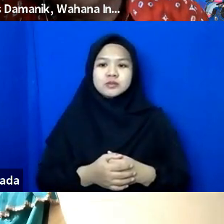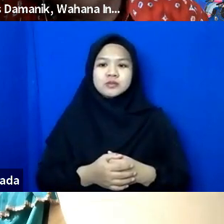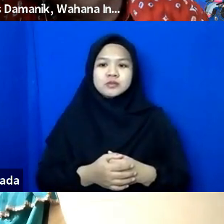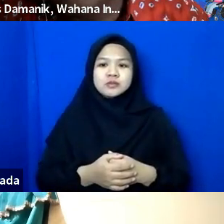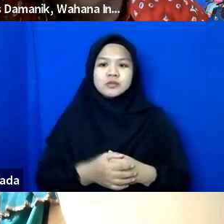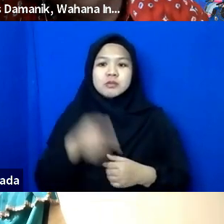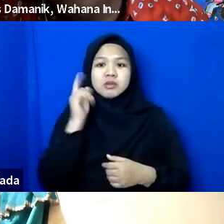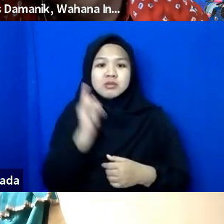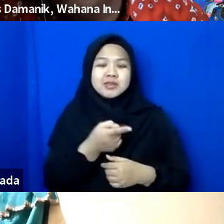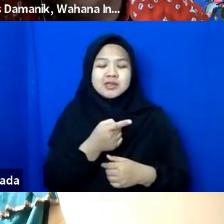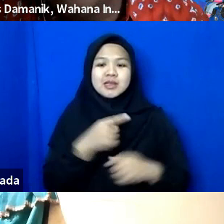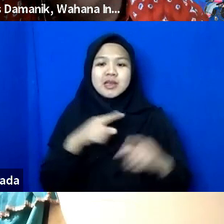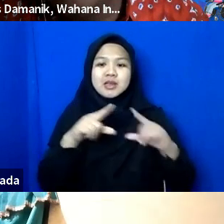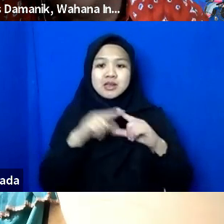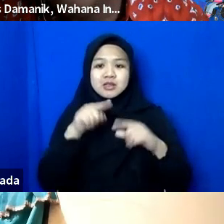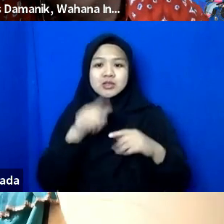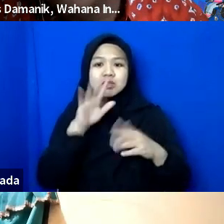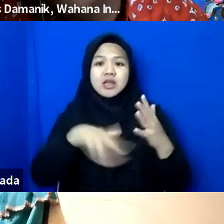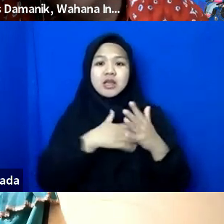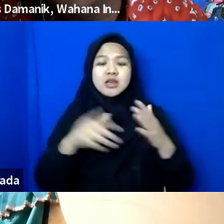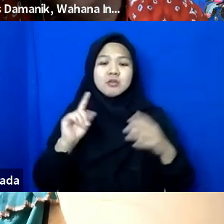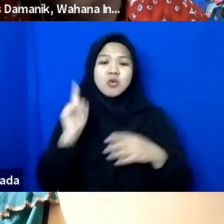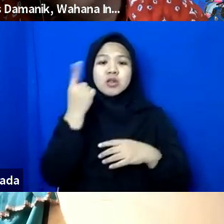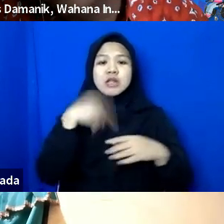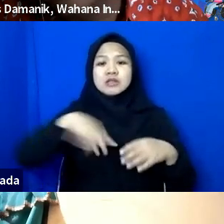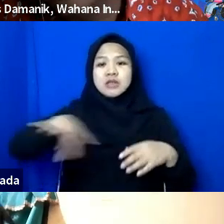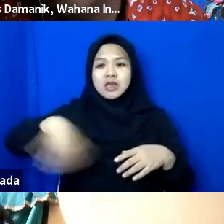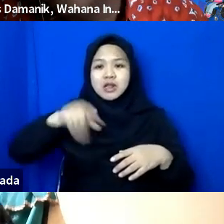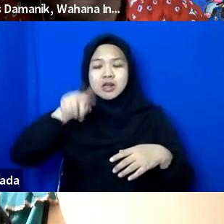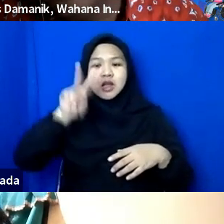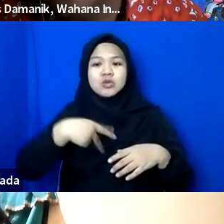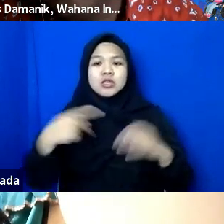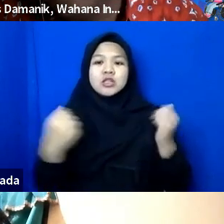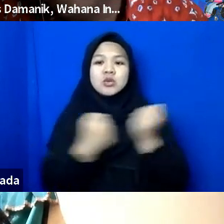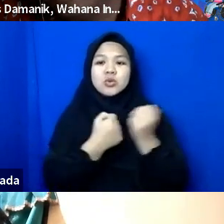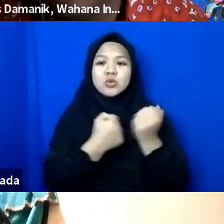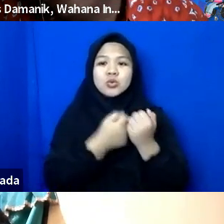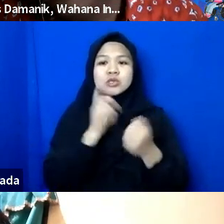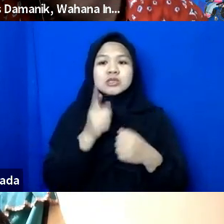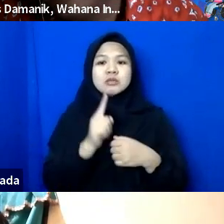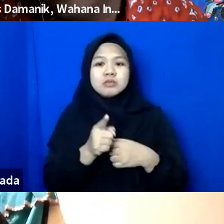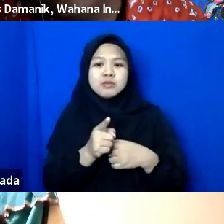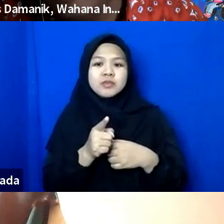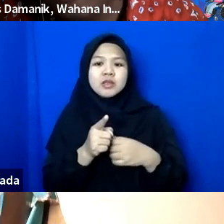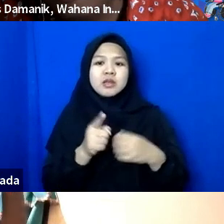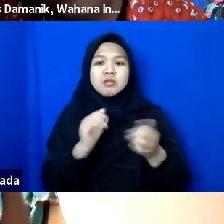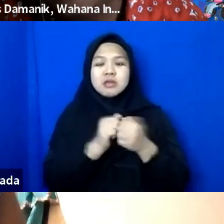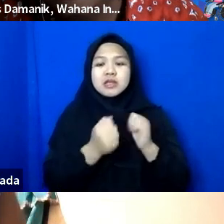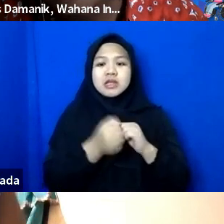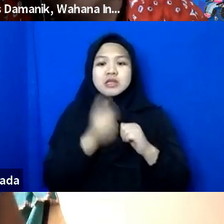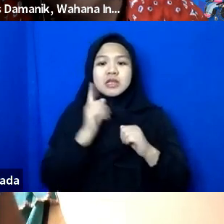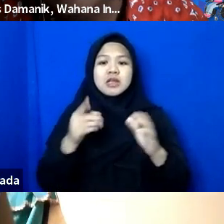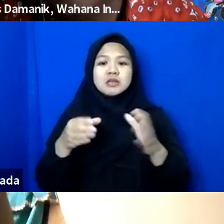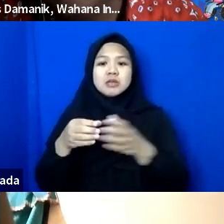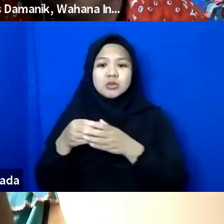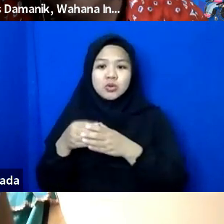memastikan PQ dan alat bantu menjadi agenda prioritas daerah ini yang harus kita dukung teman-teman karena yaitu tadi Prof persoalannya ada di Micro